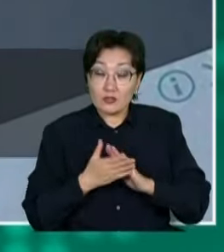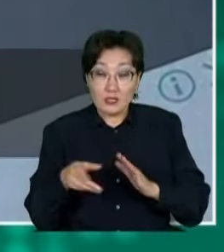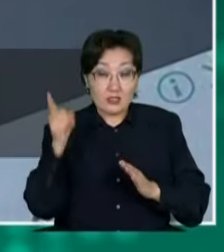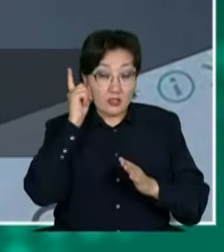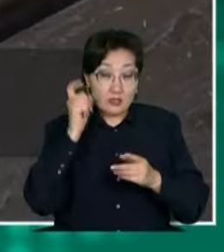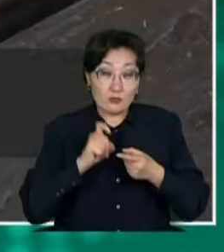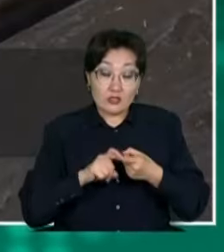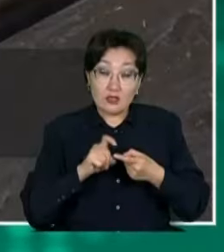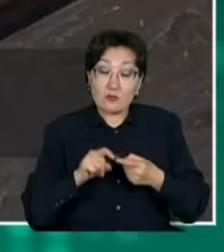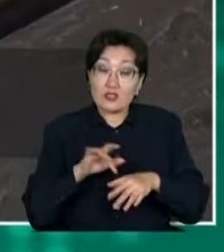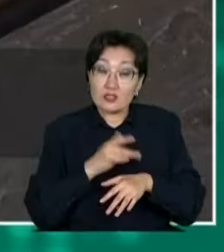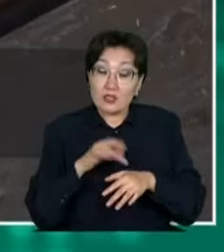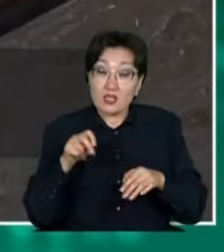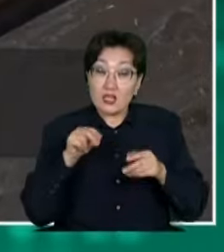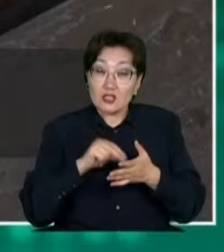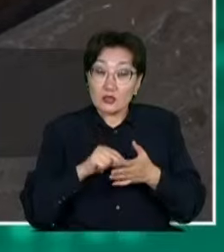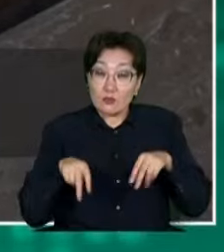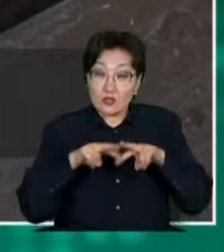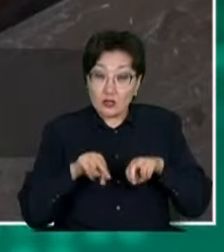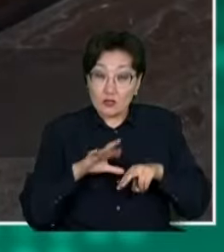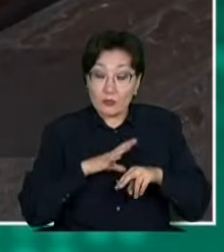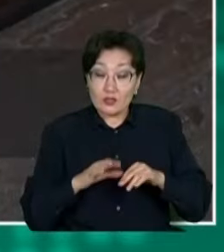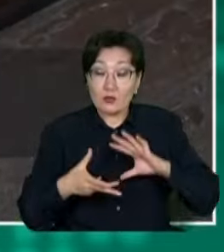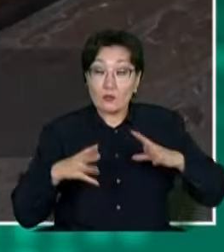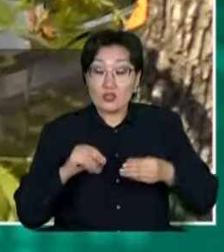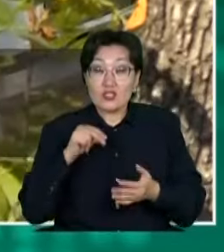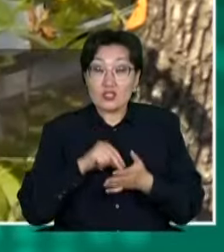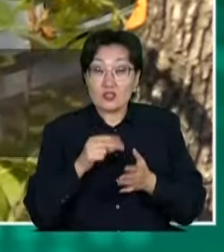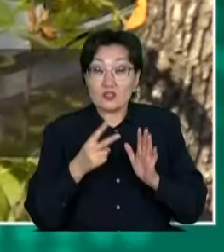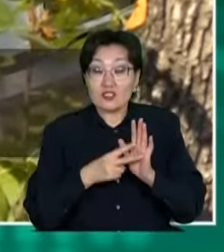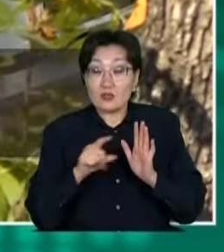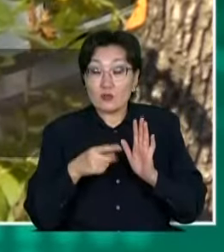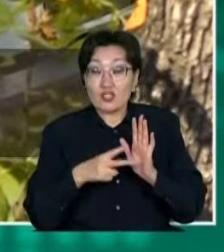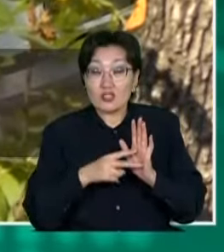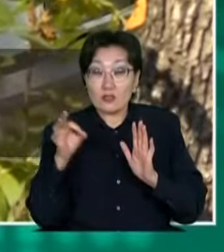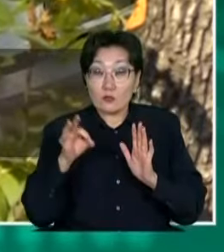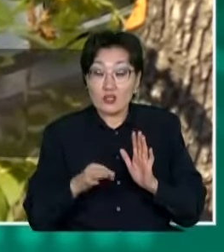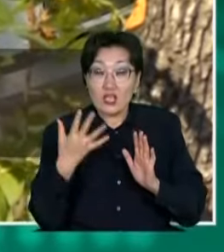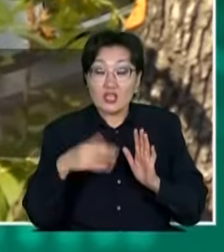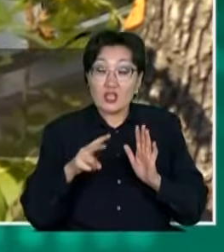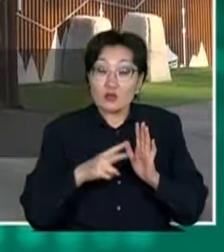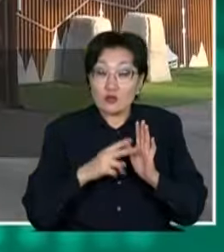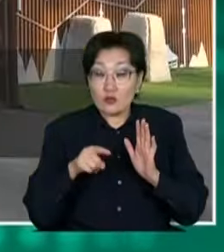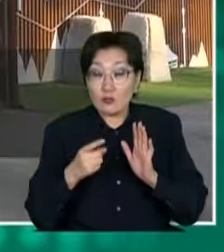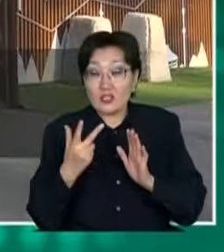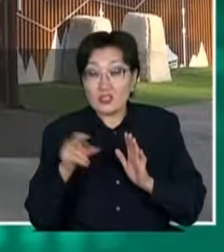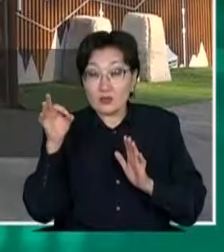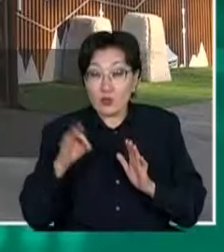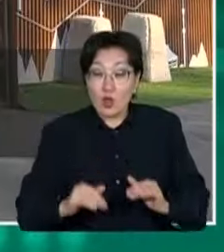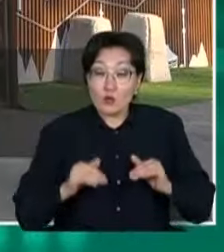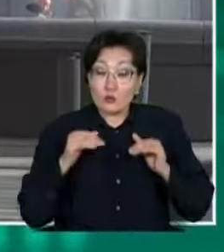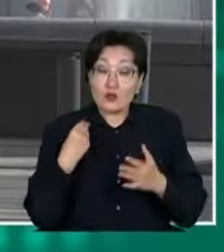байланыс қызметтерінің құнына талдау жасаған. Нәтижесінде бағаның 7,7%-дан 7,3%-ға